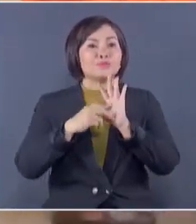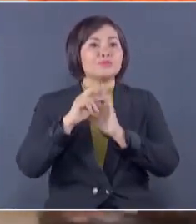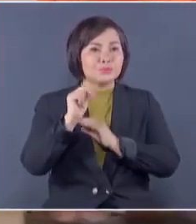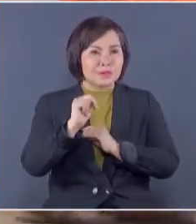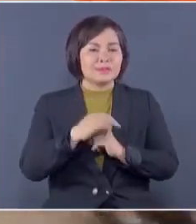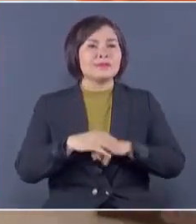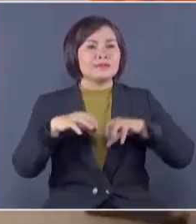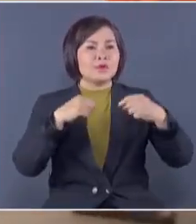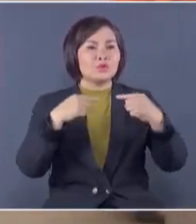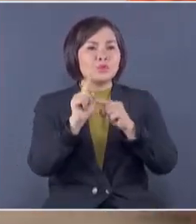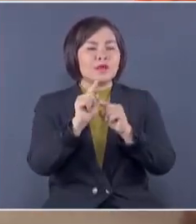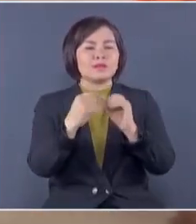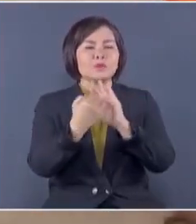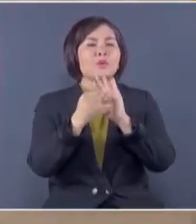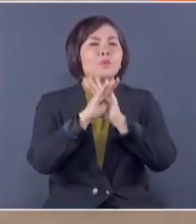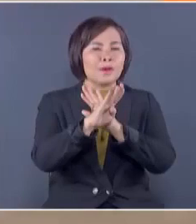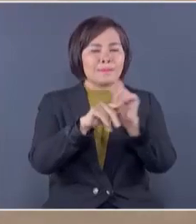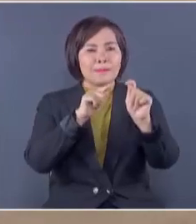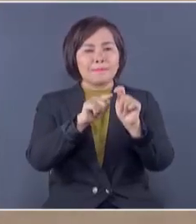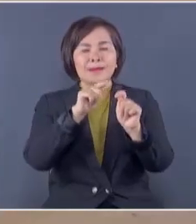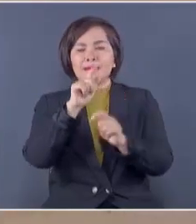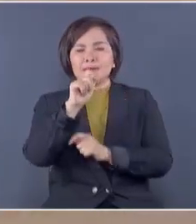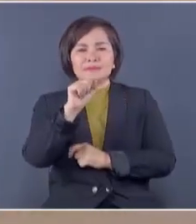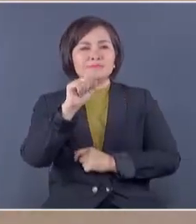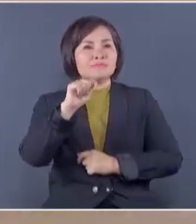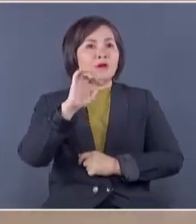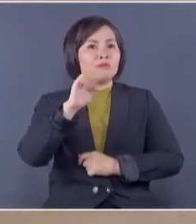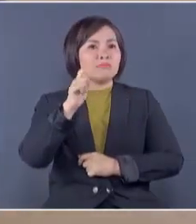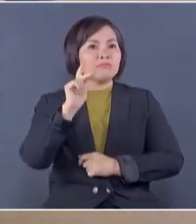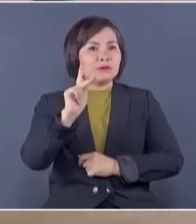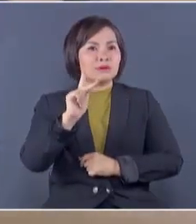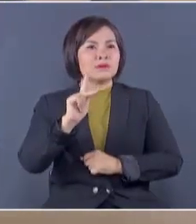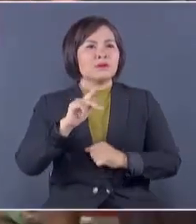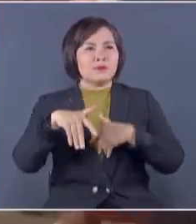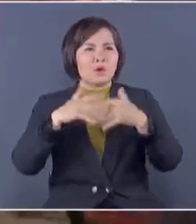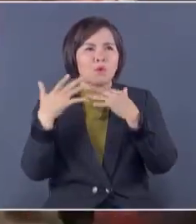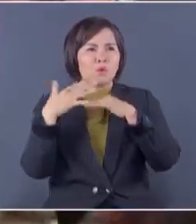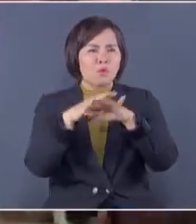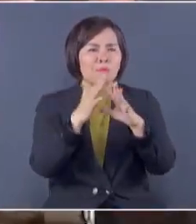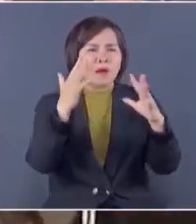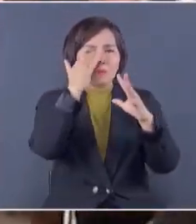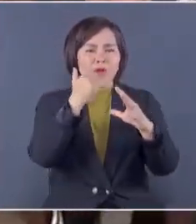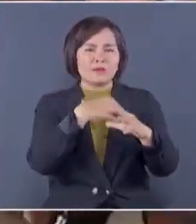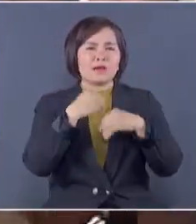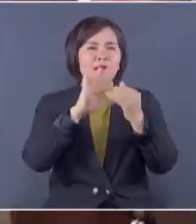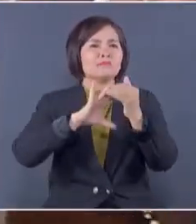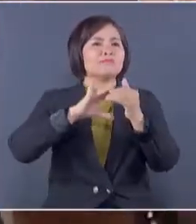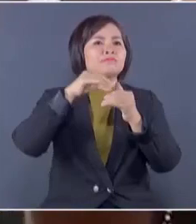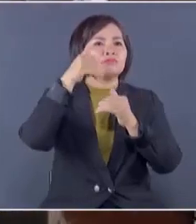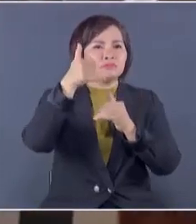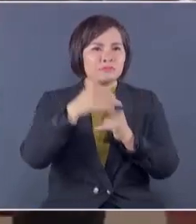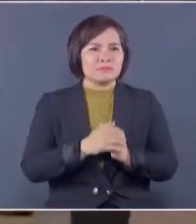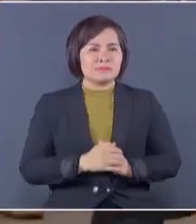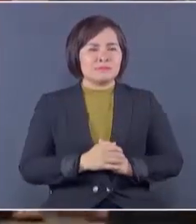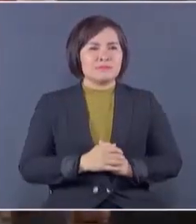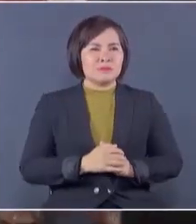านนสมบูรณ์ที่อำเภอสตึกจังหวัดบุรีรัมย์ชาวบ้านที่มากันเยอะเนี่ยก็มาร่วมส่งดวงวิญญาณของคุณยายวันนี่ครับโดยไม่คิดว่าลู